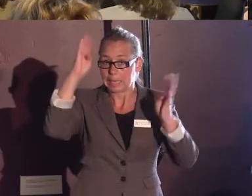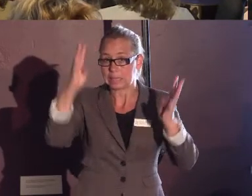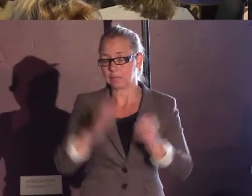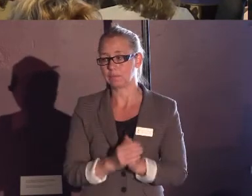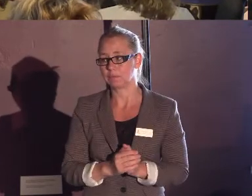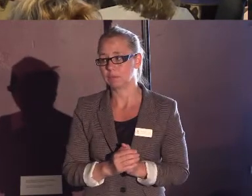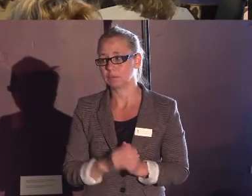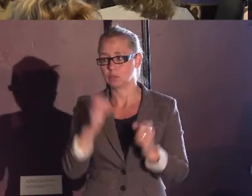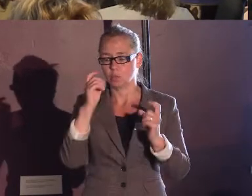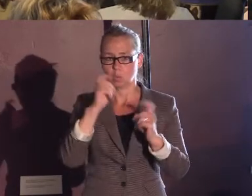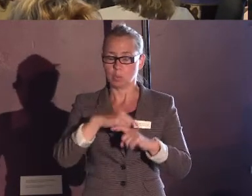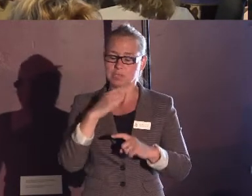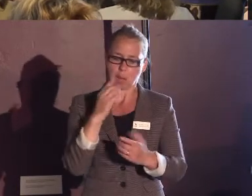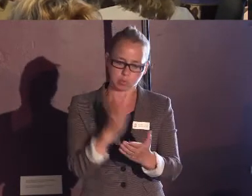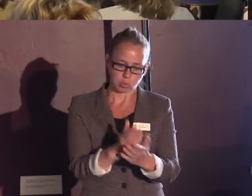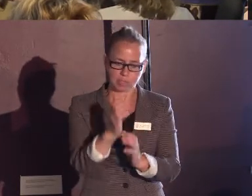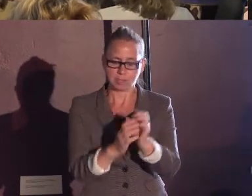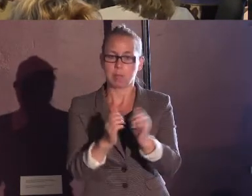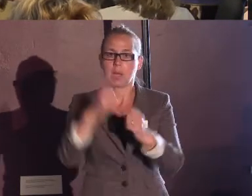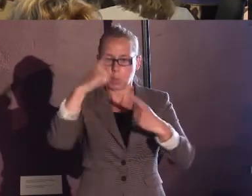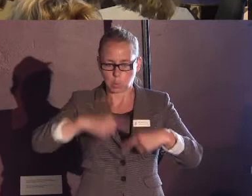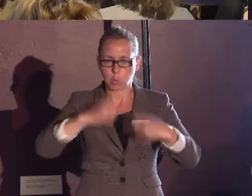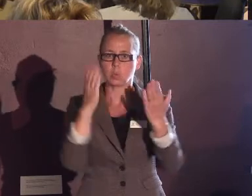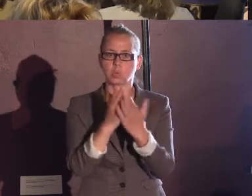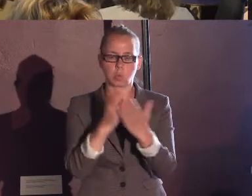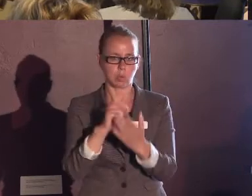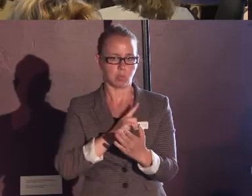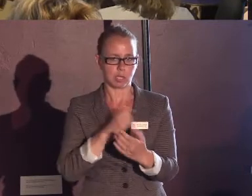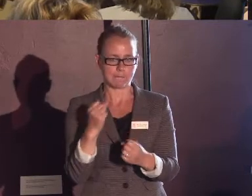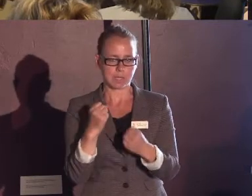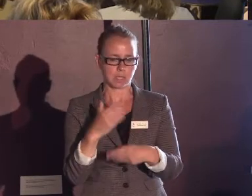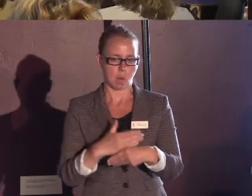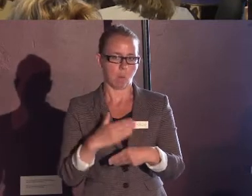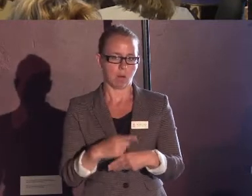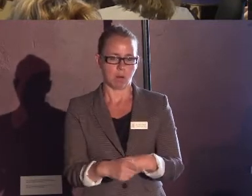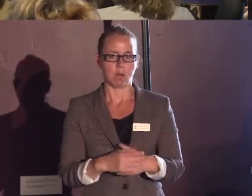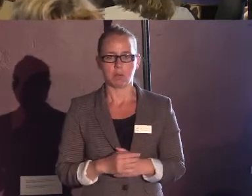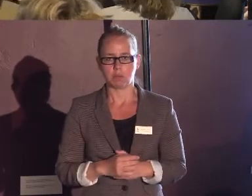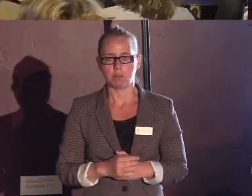Så att det går inte att säga absolut. Men det är klart att kulturskolan har en jätteviktig roll att spela